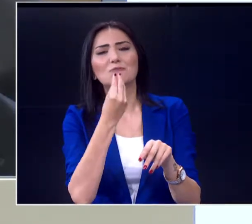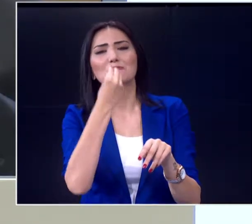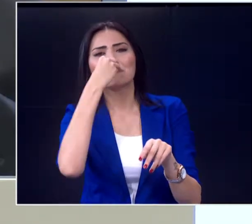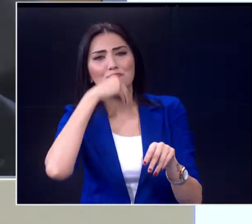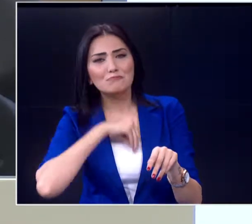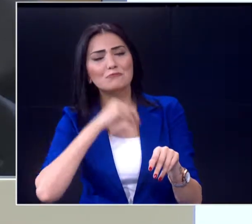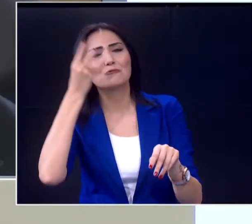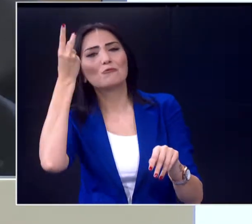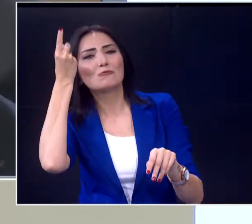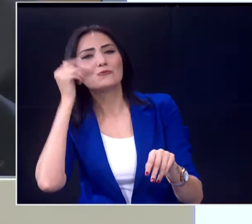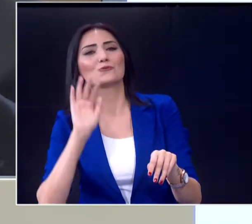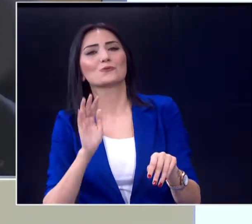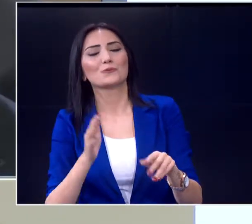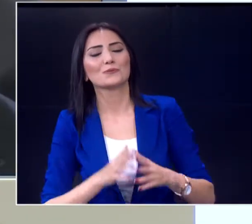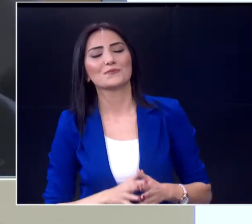yutulur, unutulur.